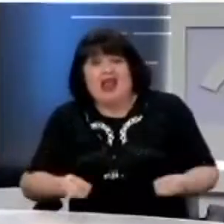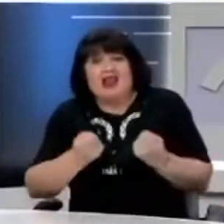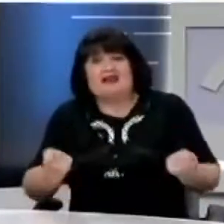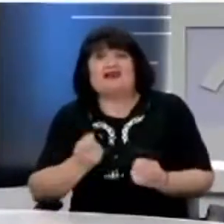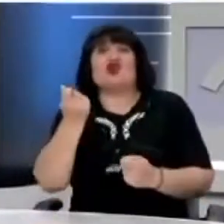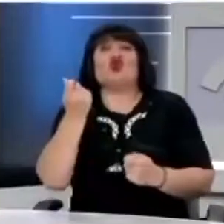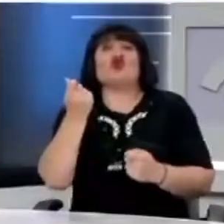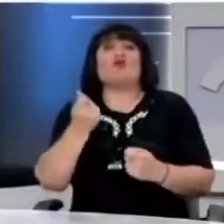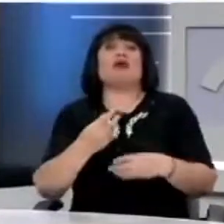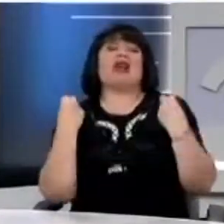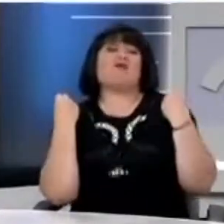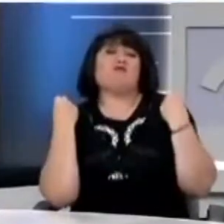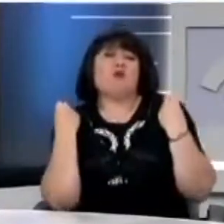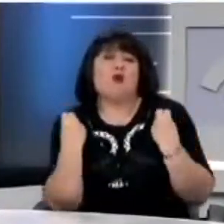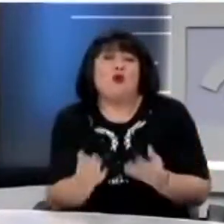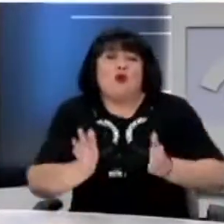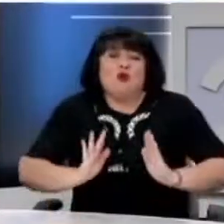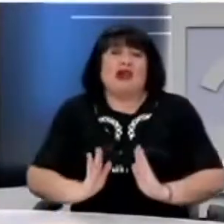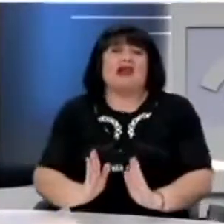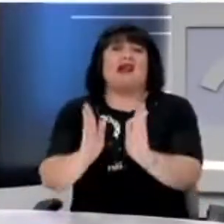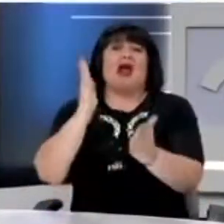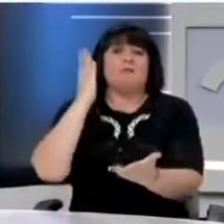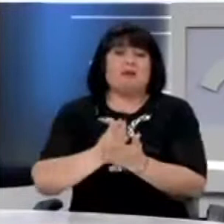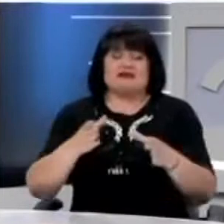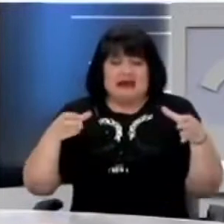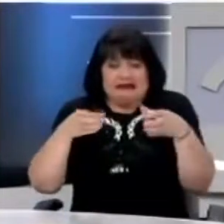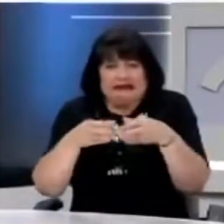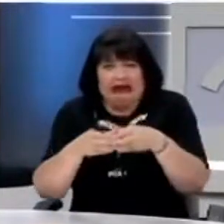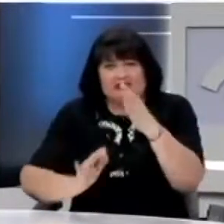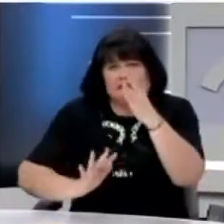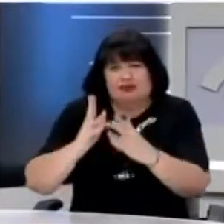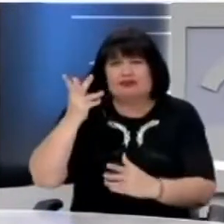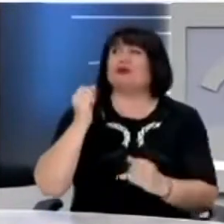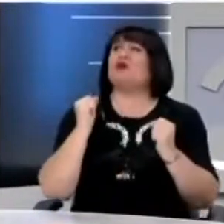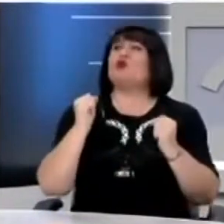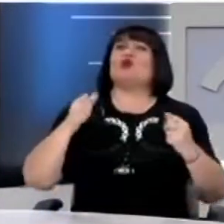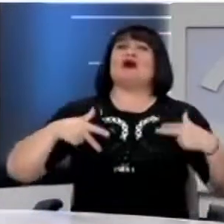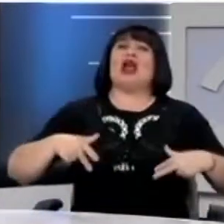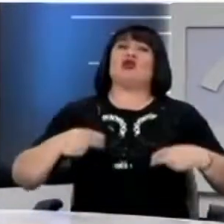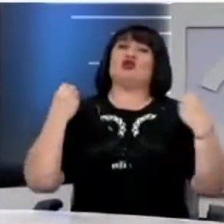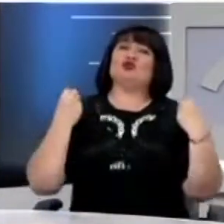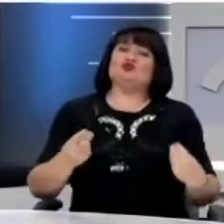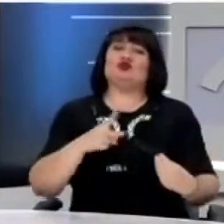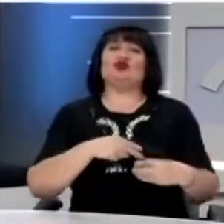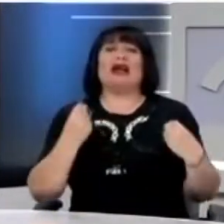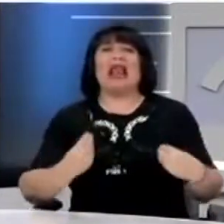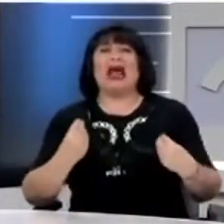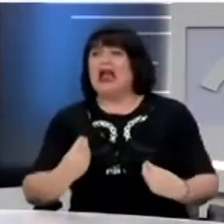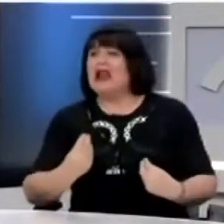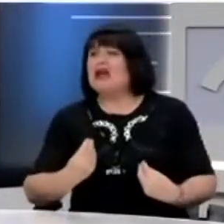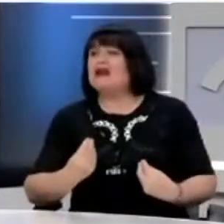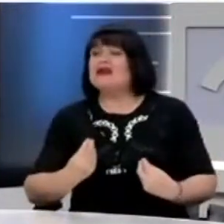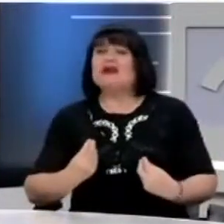Ότι η οικονομία πήγαινε λαμπρά, ότι η μεσαία τάξη ευημερούσε, ότι το κράτος λειτουργούσε καλά και για